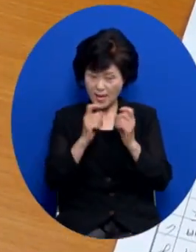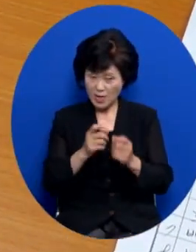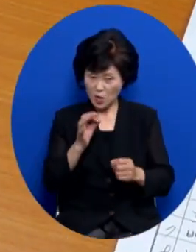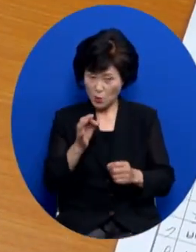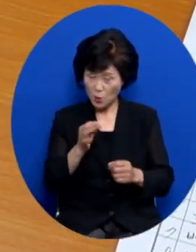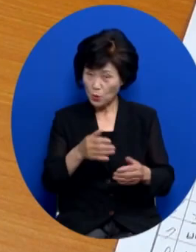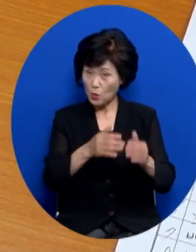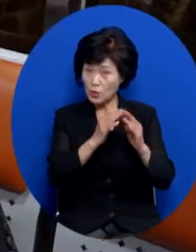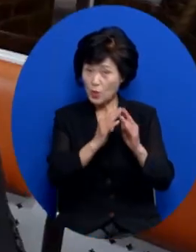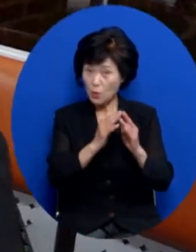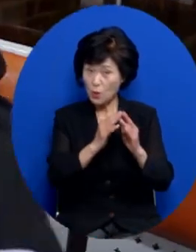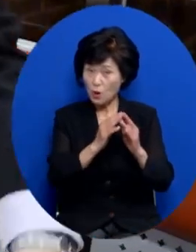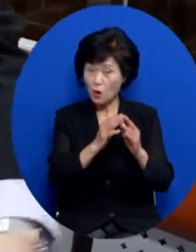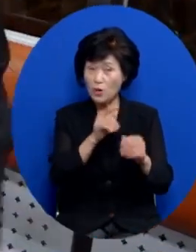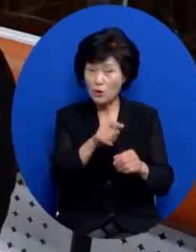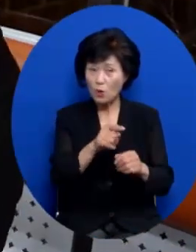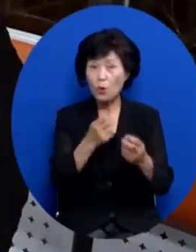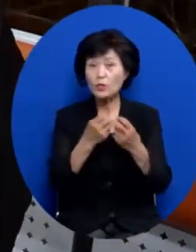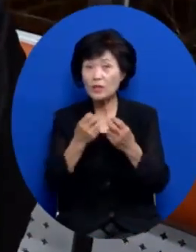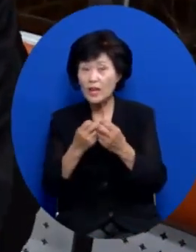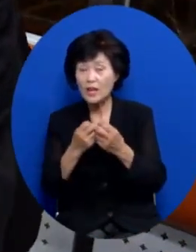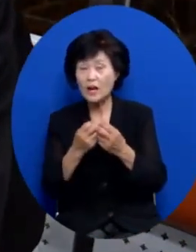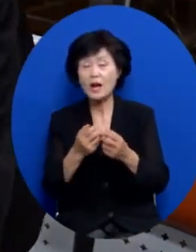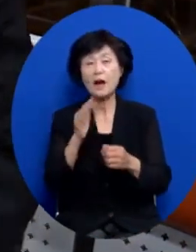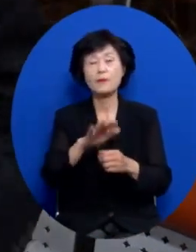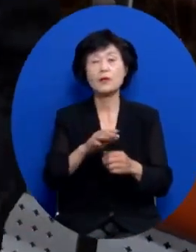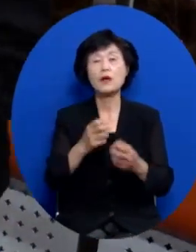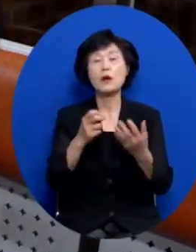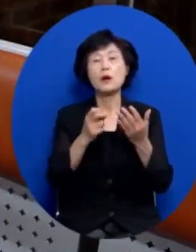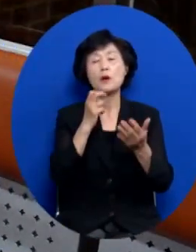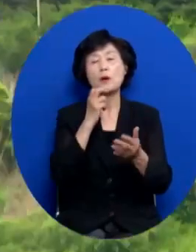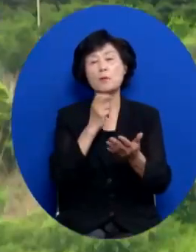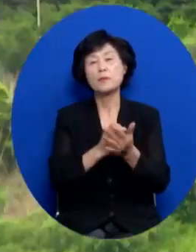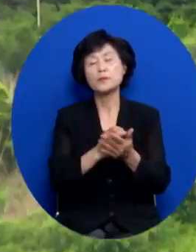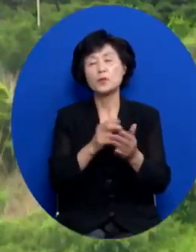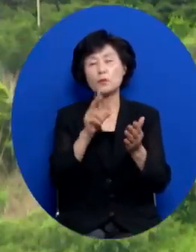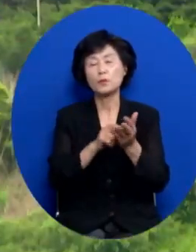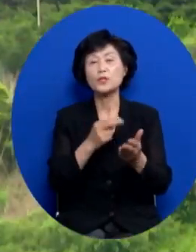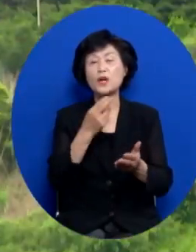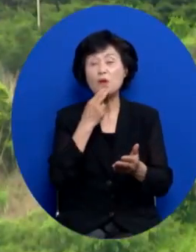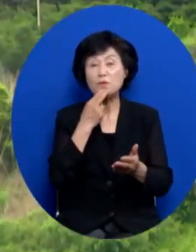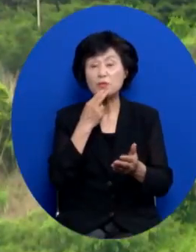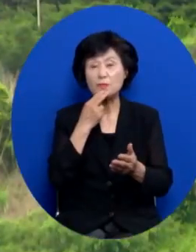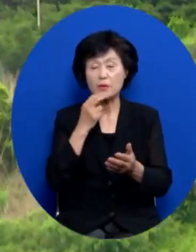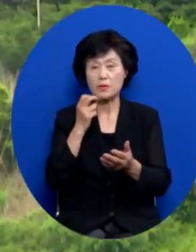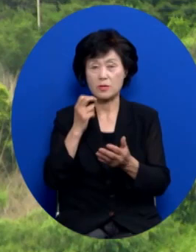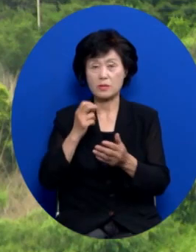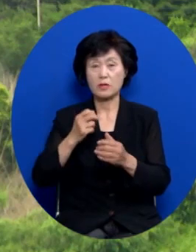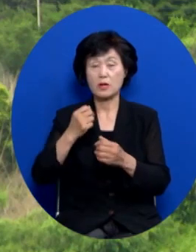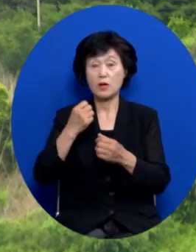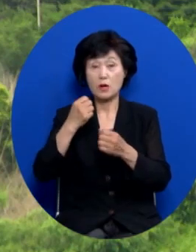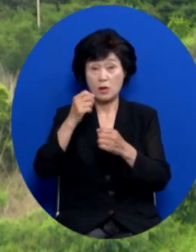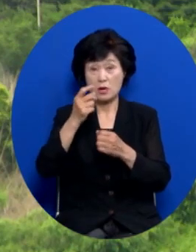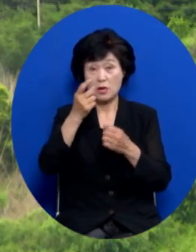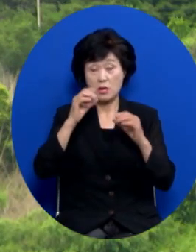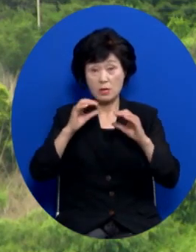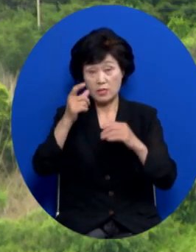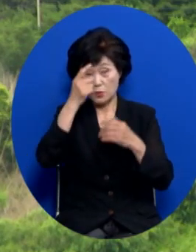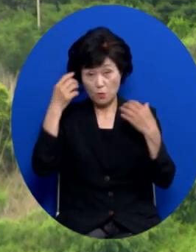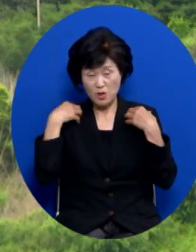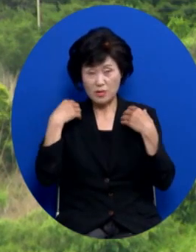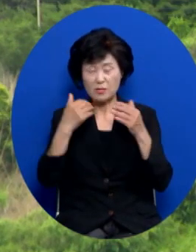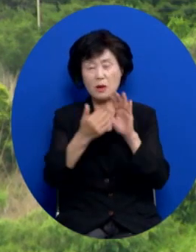물었더니 법적인 하자가 없으면은 군에서는 막을 수가 없답니다. 그렇지만은 저희 입장에서는 저희 기독교